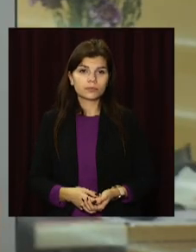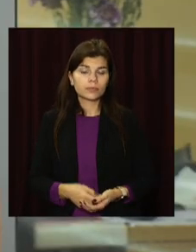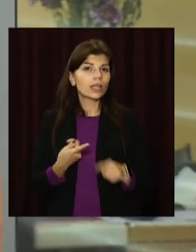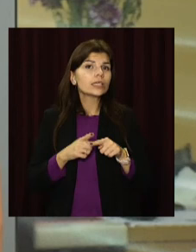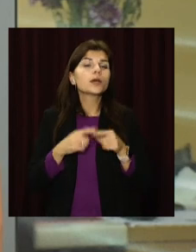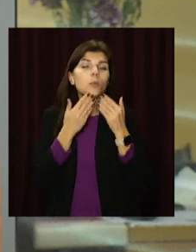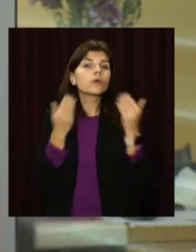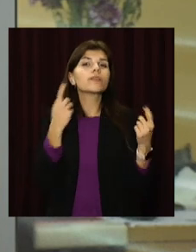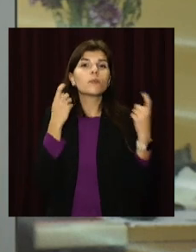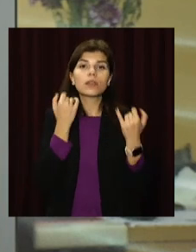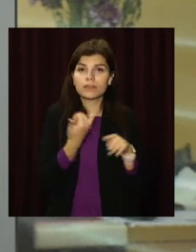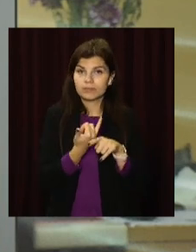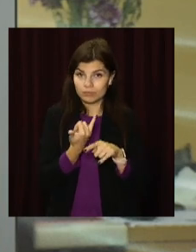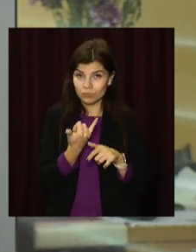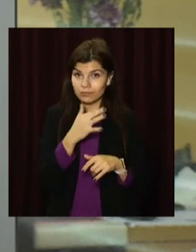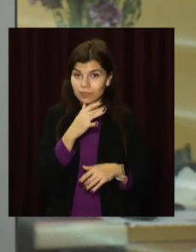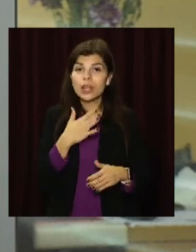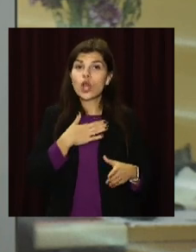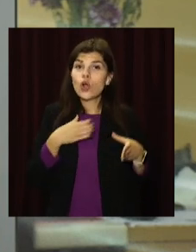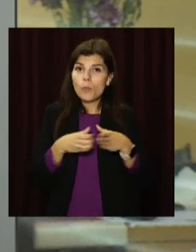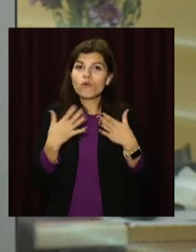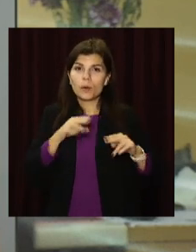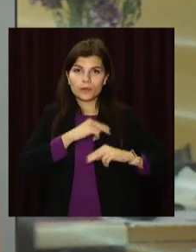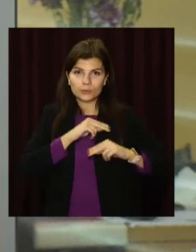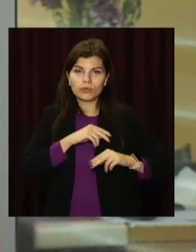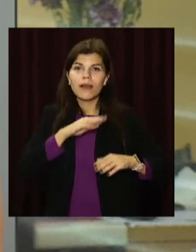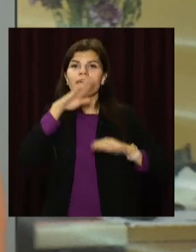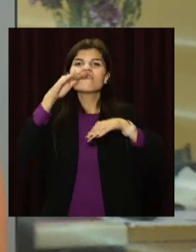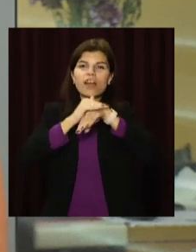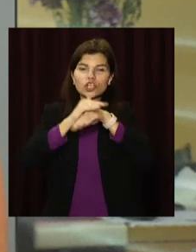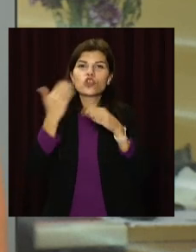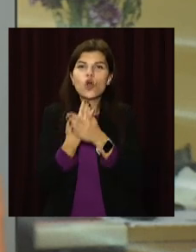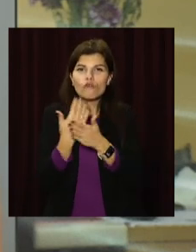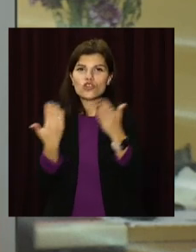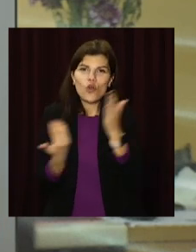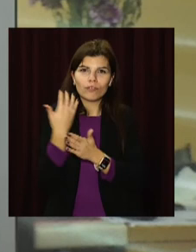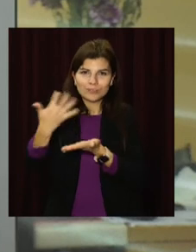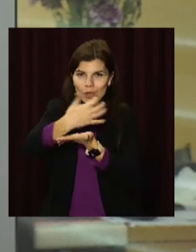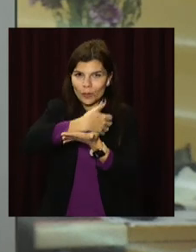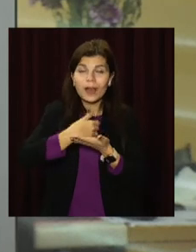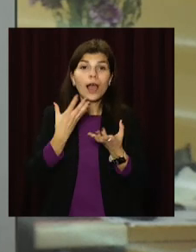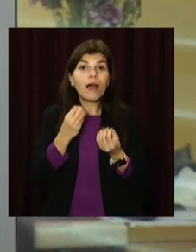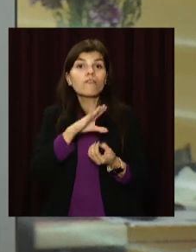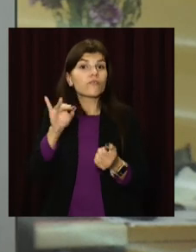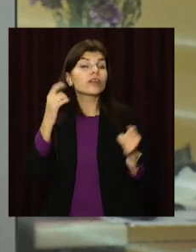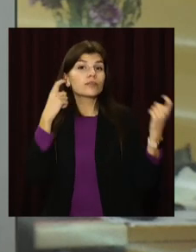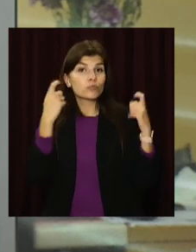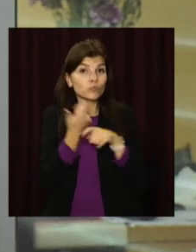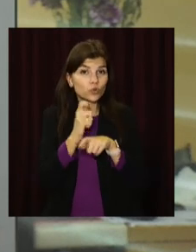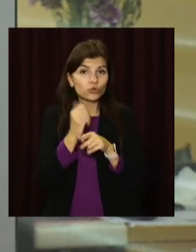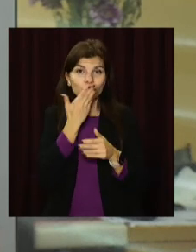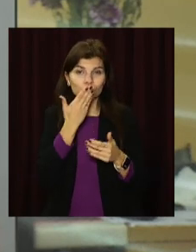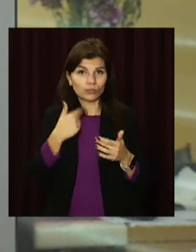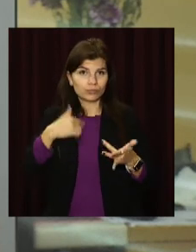Це остання інформація на цю годину. Наша команда вже працює над вечірнім випуском новин. Ще більше інформації читайте на нашому